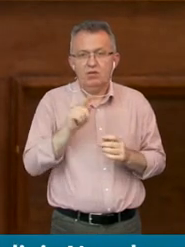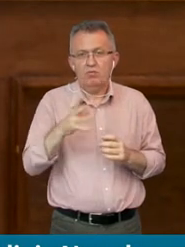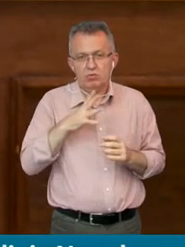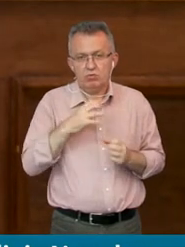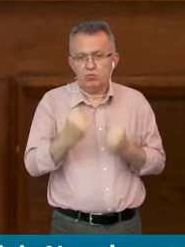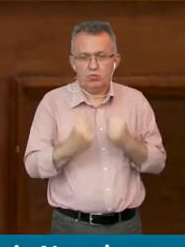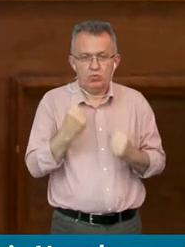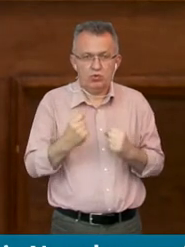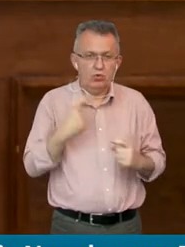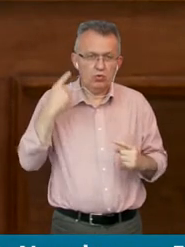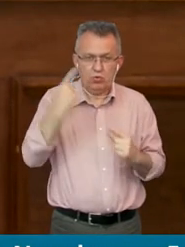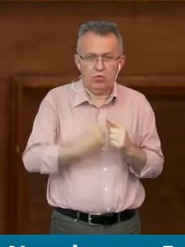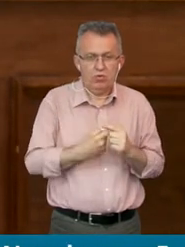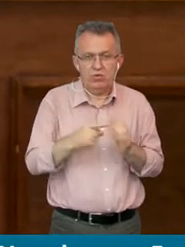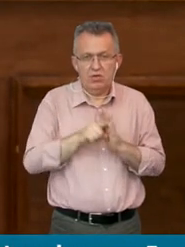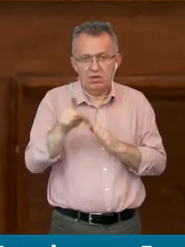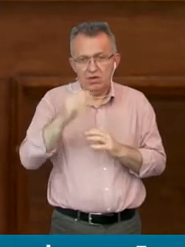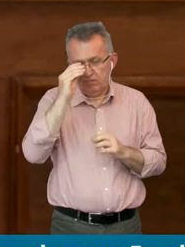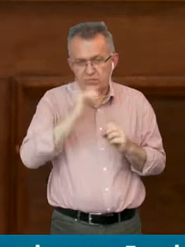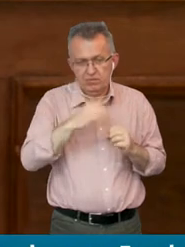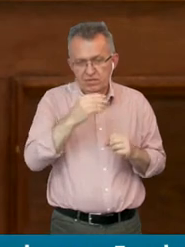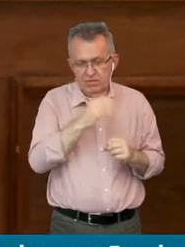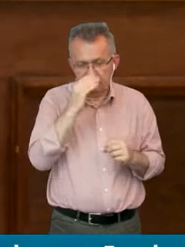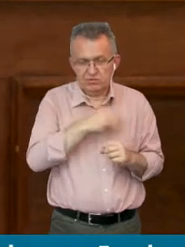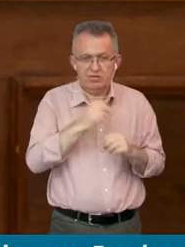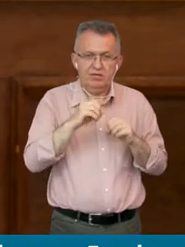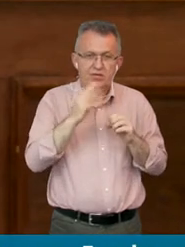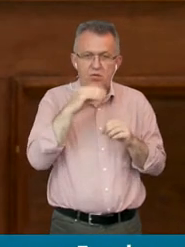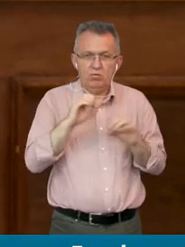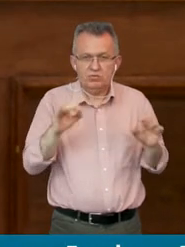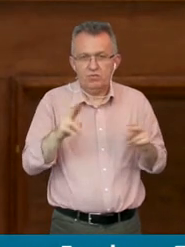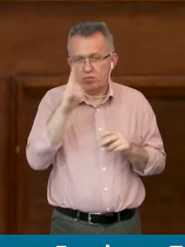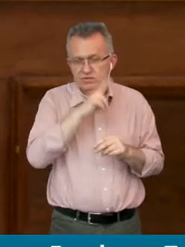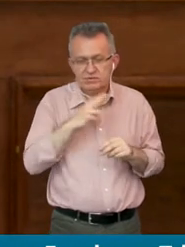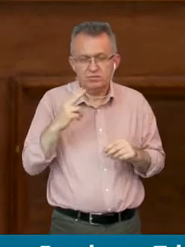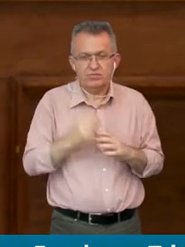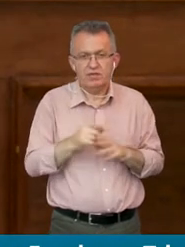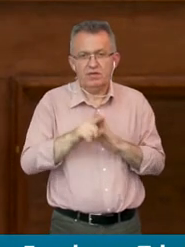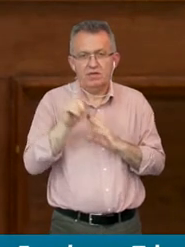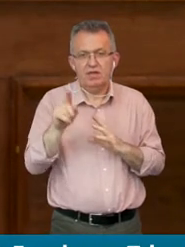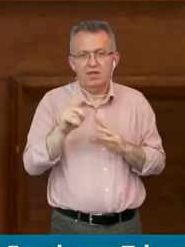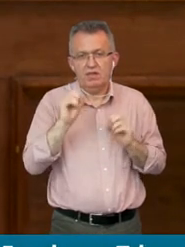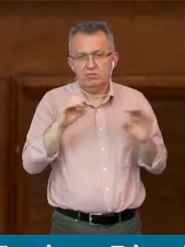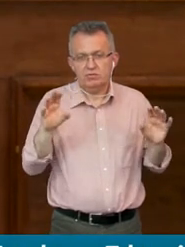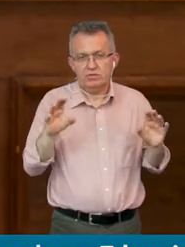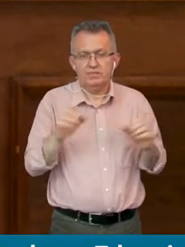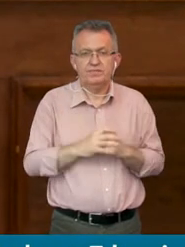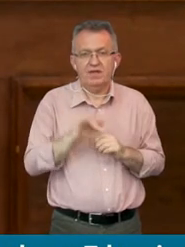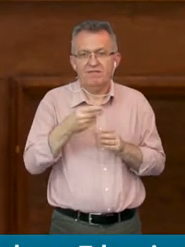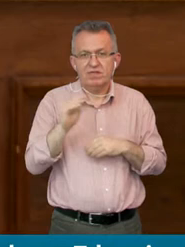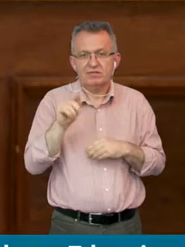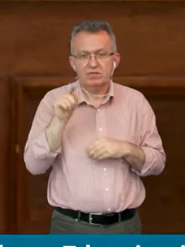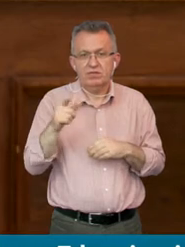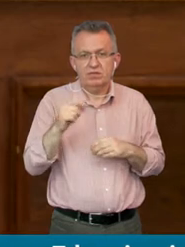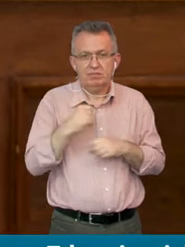niezwykle trudny rok dla oświaty, dla uczniów, rodziców, dla nauczycieli. Większość